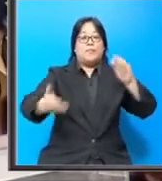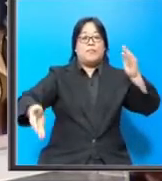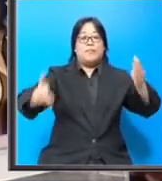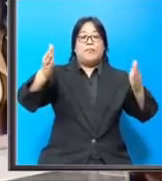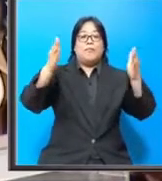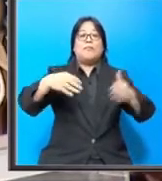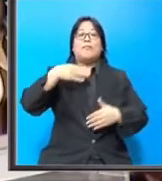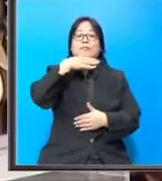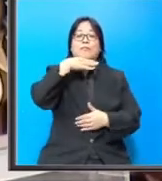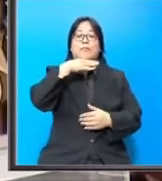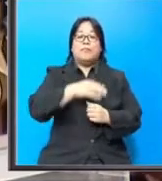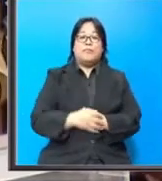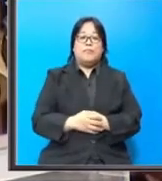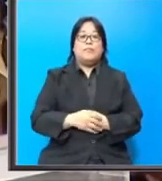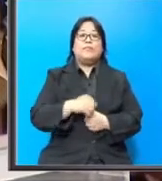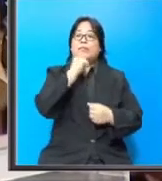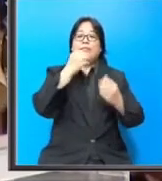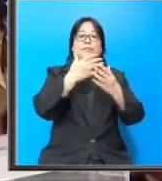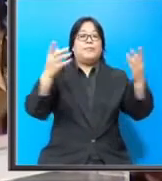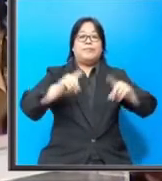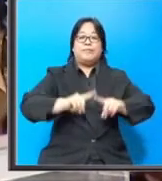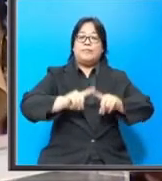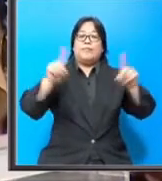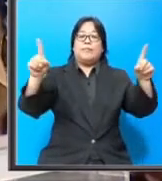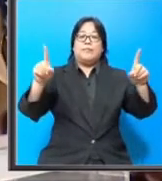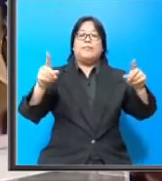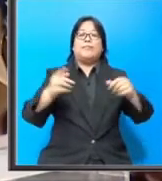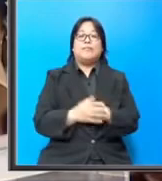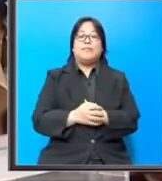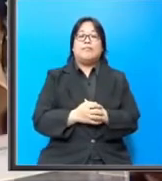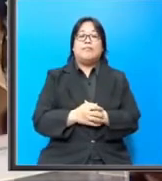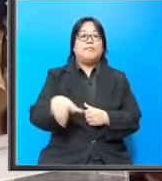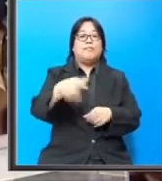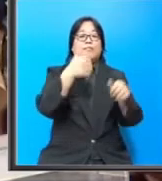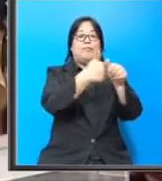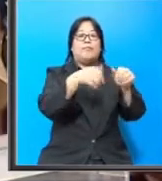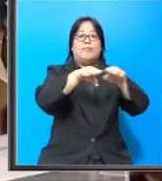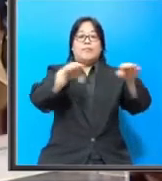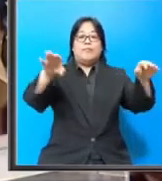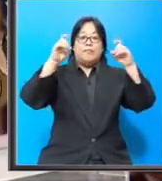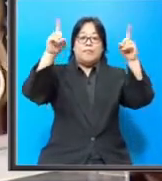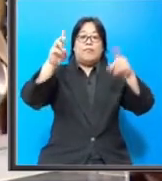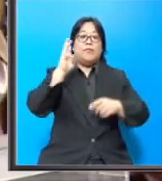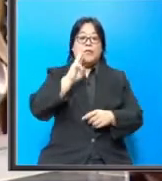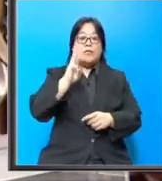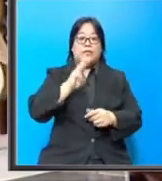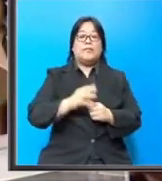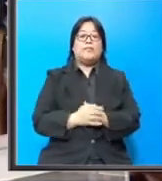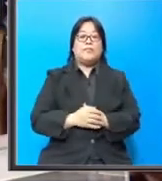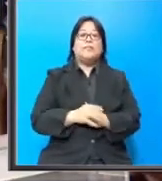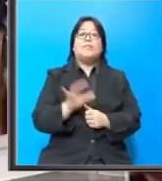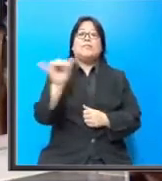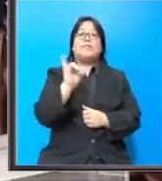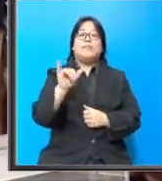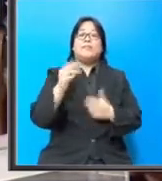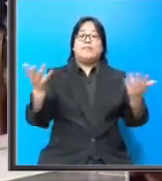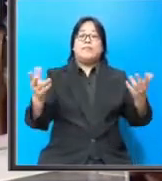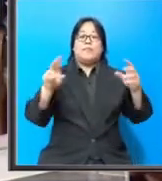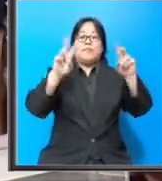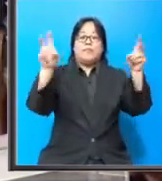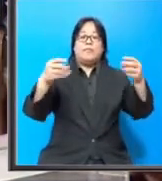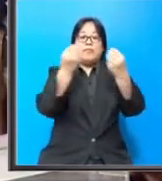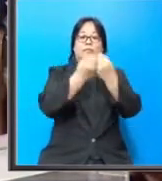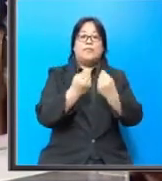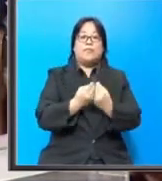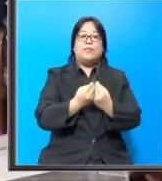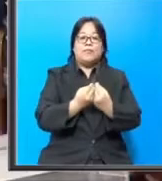mereka yang lebih muda tidak banyak perbedaan terdapat dilihat mengikut tahap pendidikan wanita begitu juga tentang Qadha